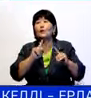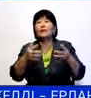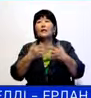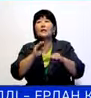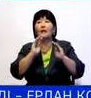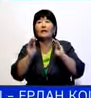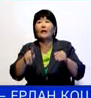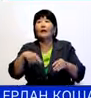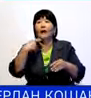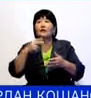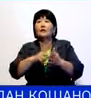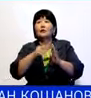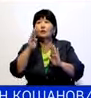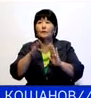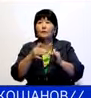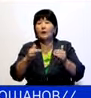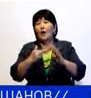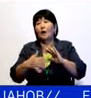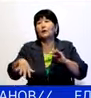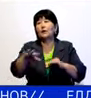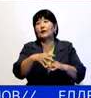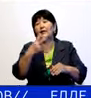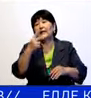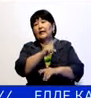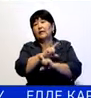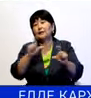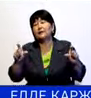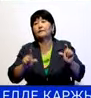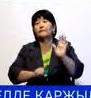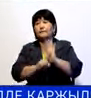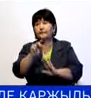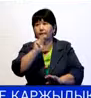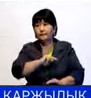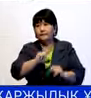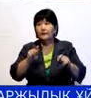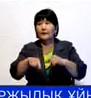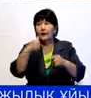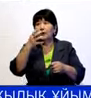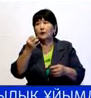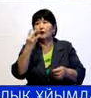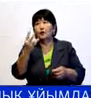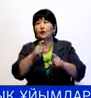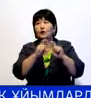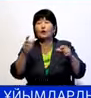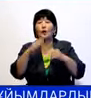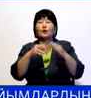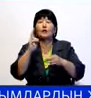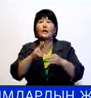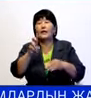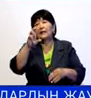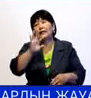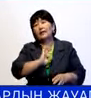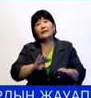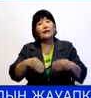алынған. Аталмыш жоба аясында биыл аудан төңірегінде 2 медициналық нысан іске қосылса, келер жылы тағы 3 нысанның құрылысы аяқталып, ел